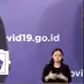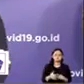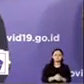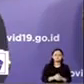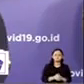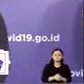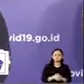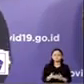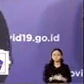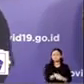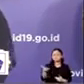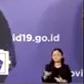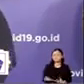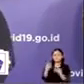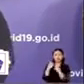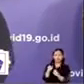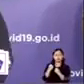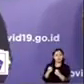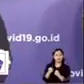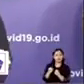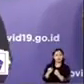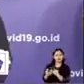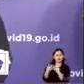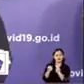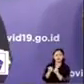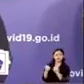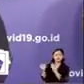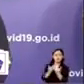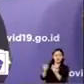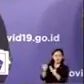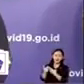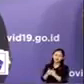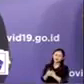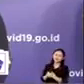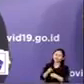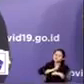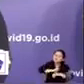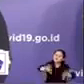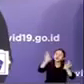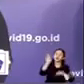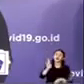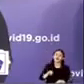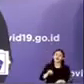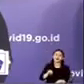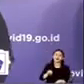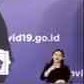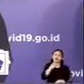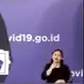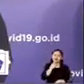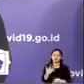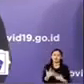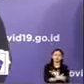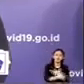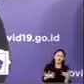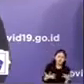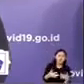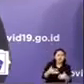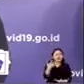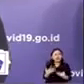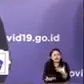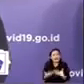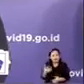Indonesia ini bisa memberi manfaat untuk masyarakat bangsa dan negara Indonesia dan juga untuk dunia karena mungkin nanti